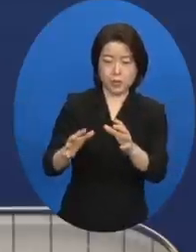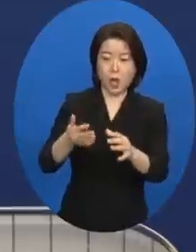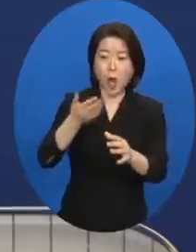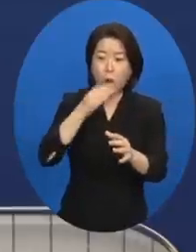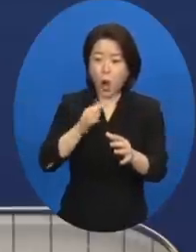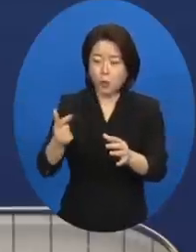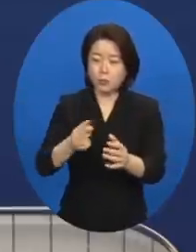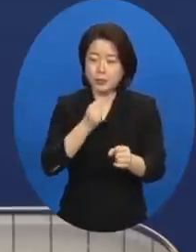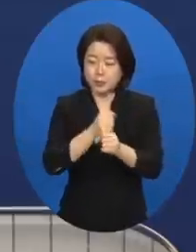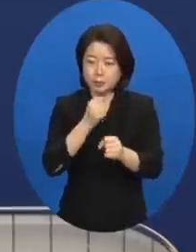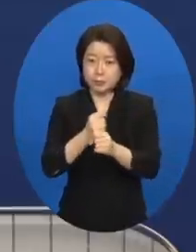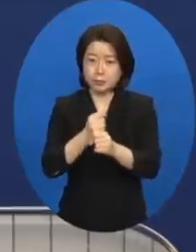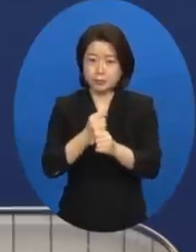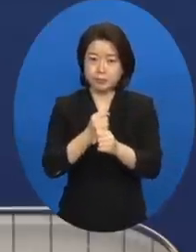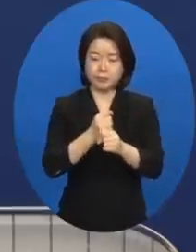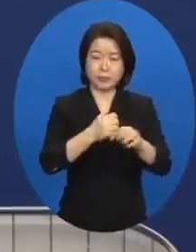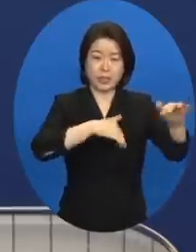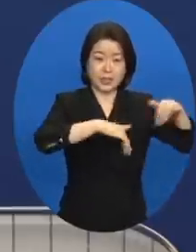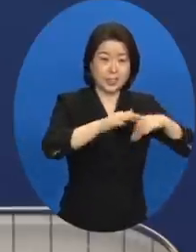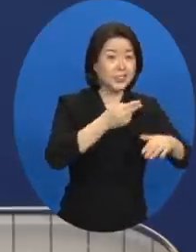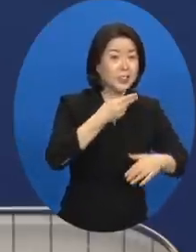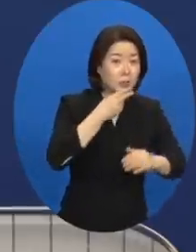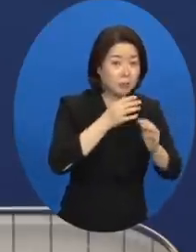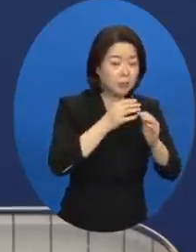노숙자들, 이 교회는